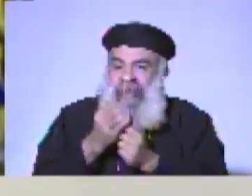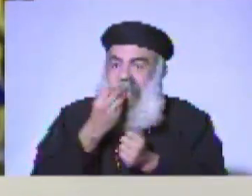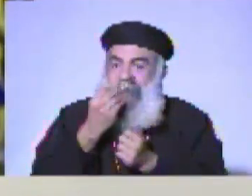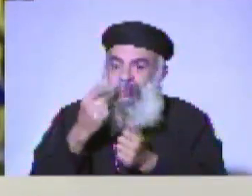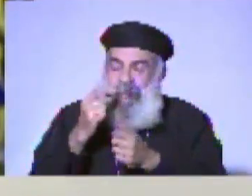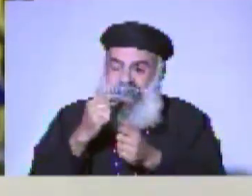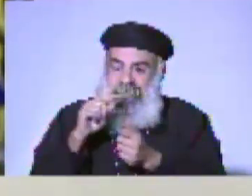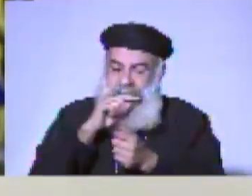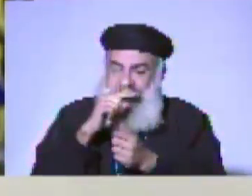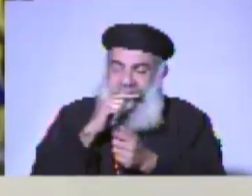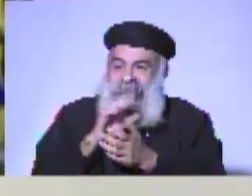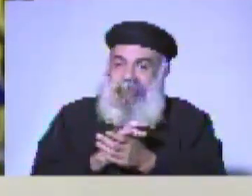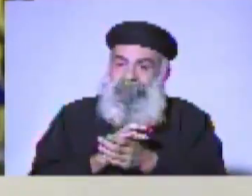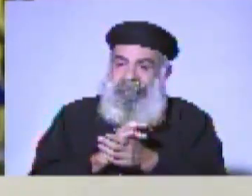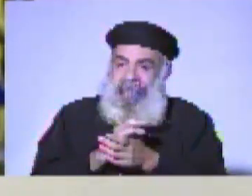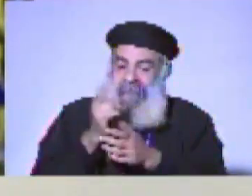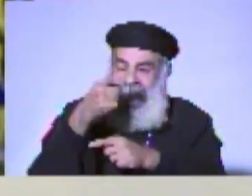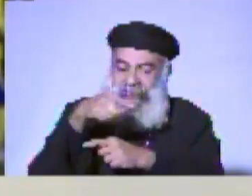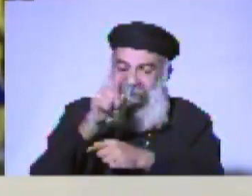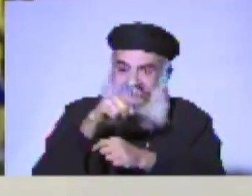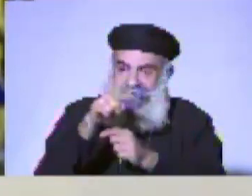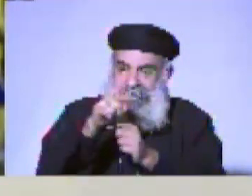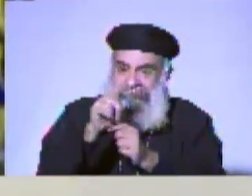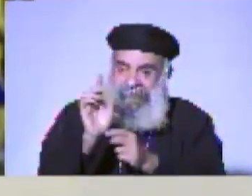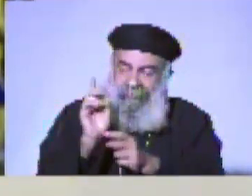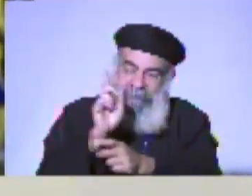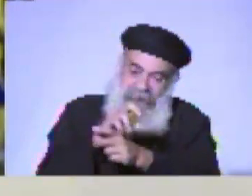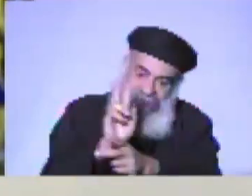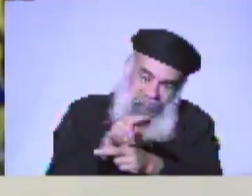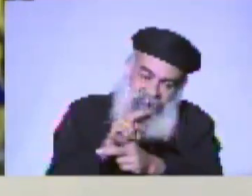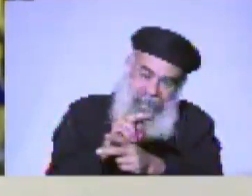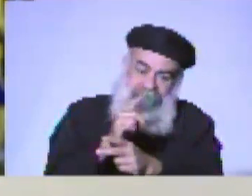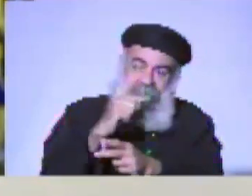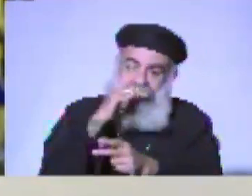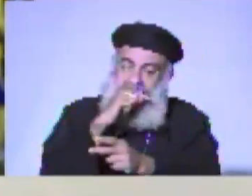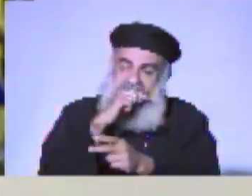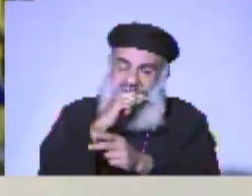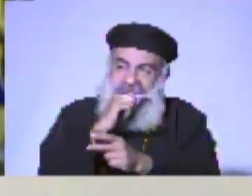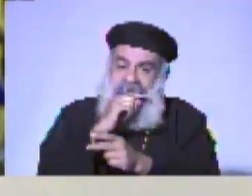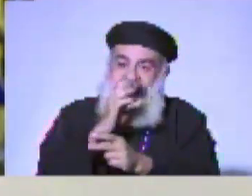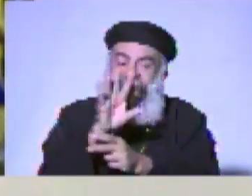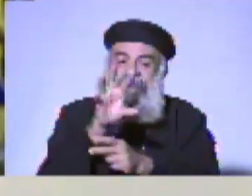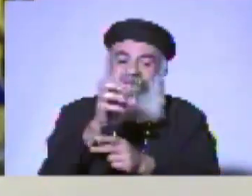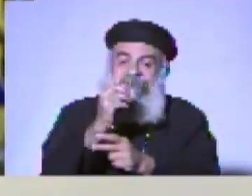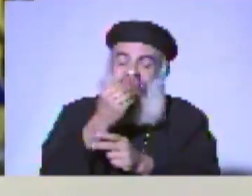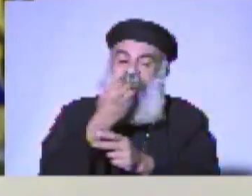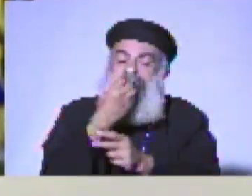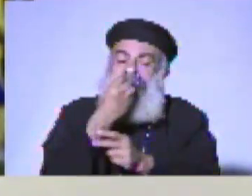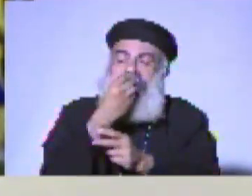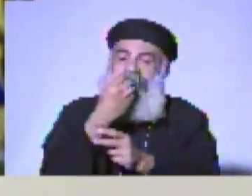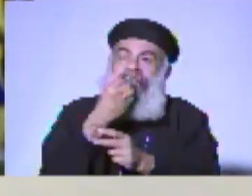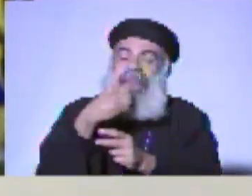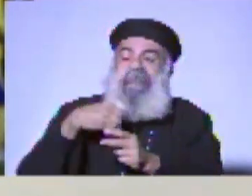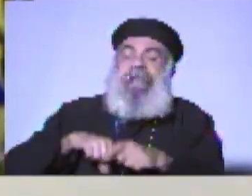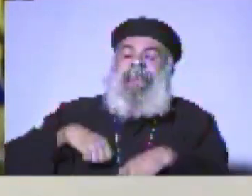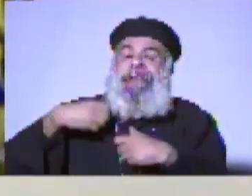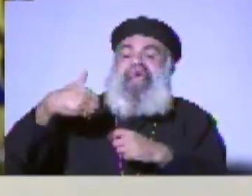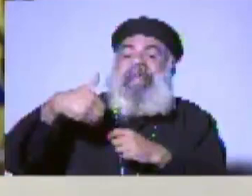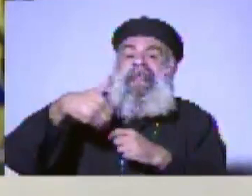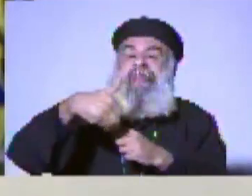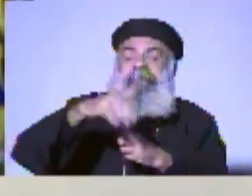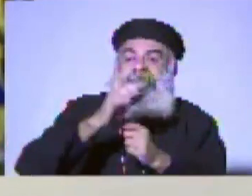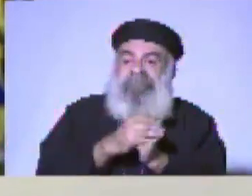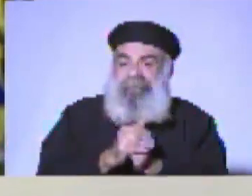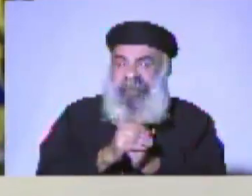ان الحيه اغرت حواء ان هي لما تاكل تحيا للابد تبقى الله